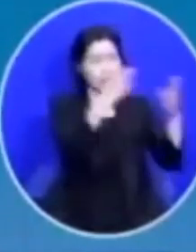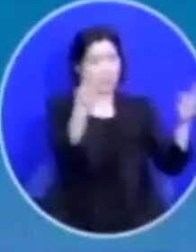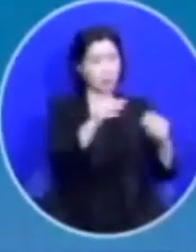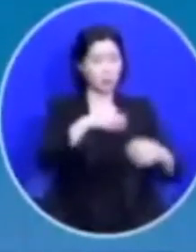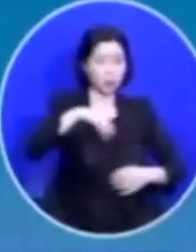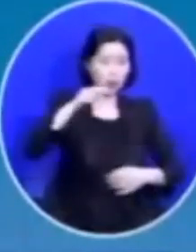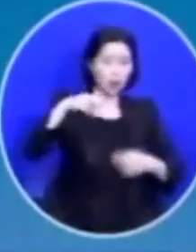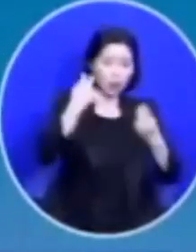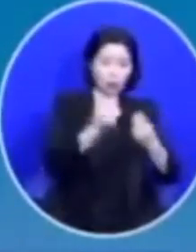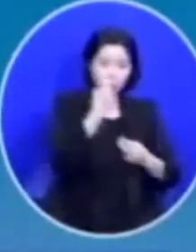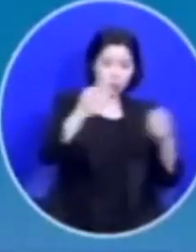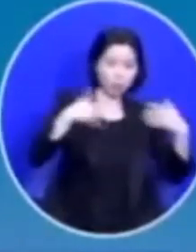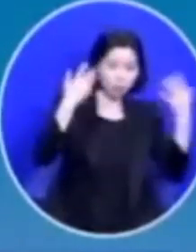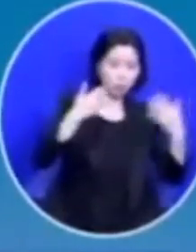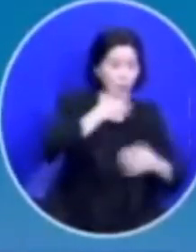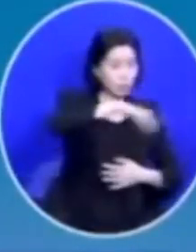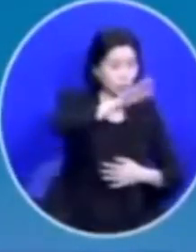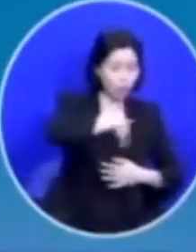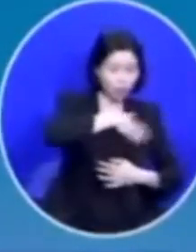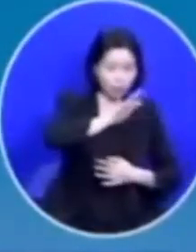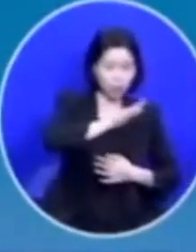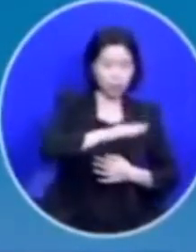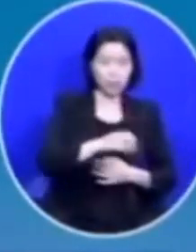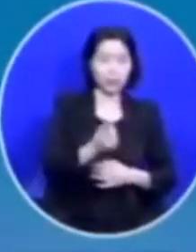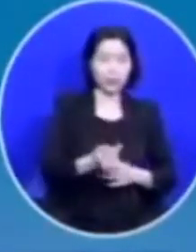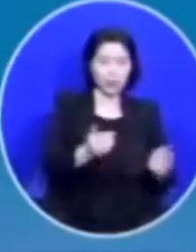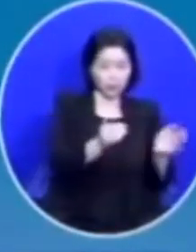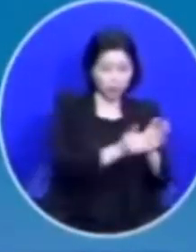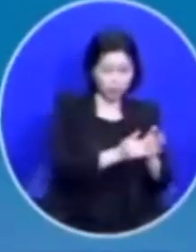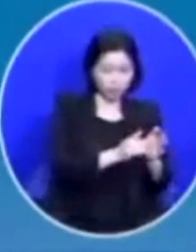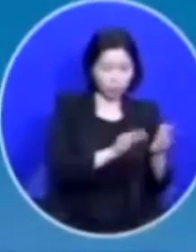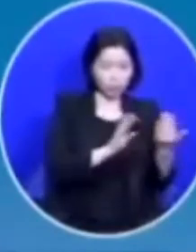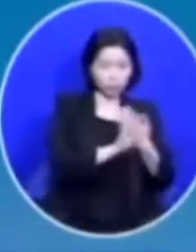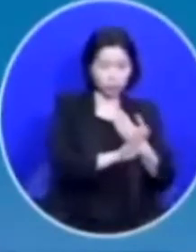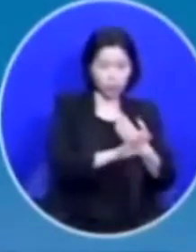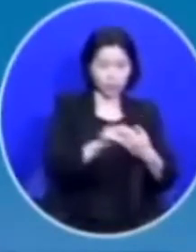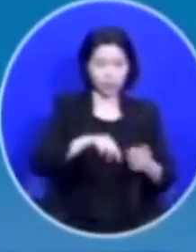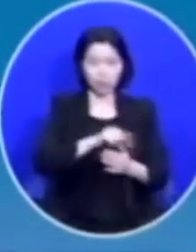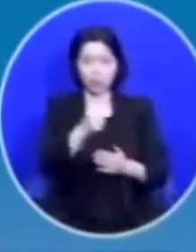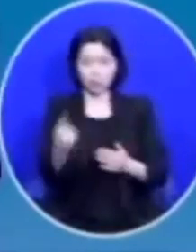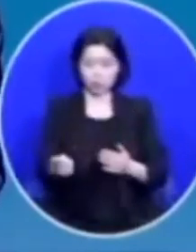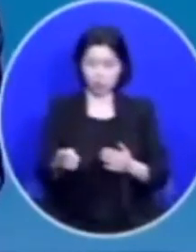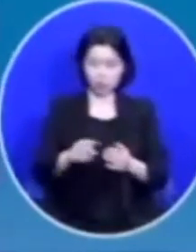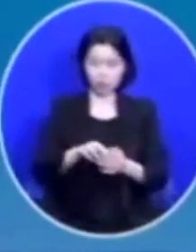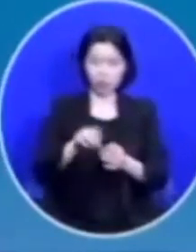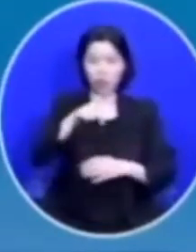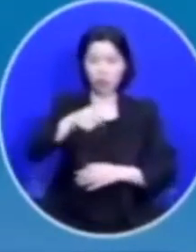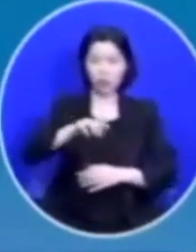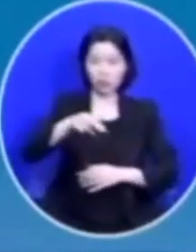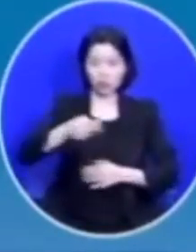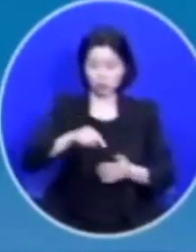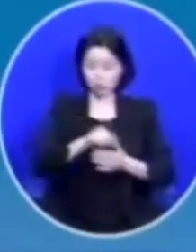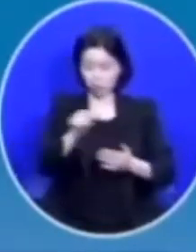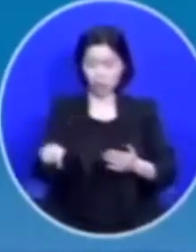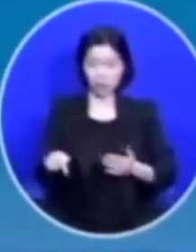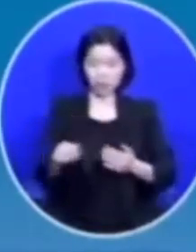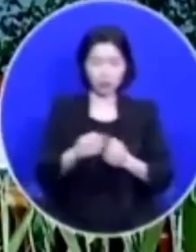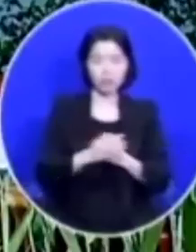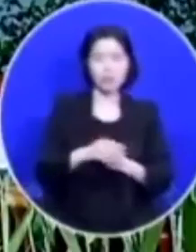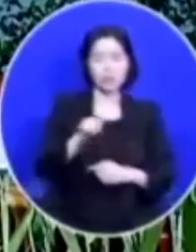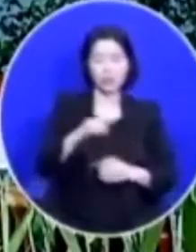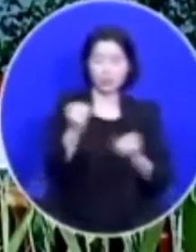기를 하고 그리고는 거실로 나오는 겁니다 그때 그 아내가 그